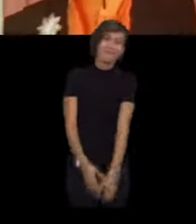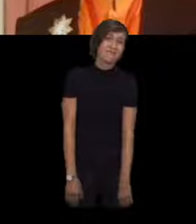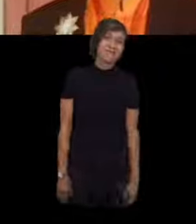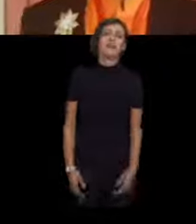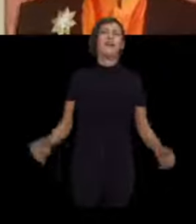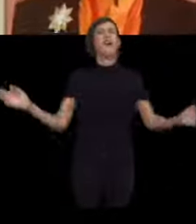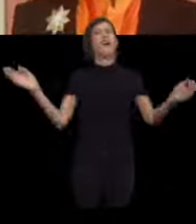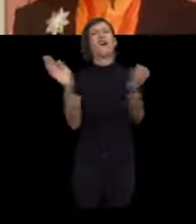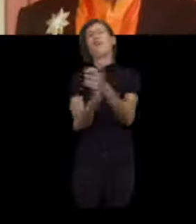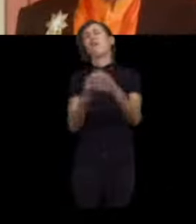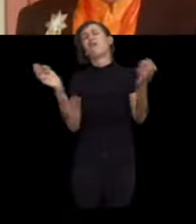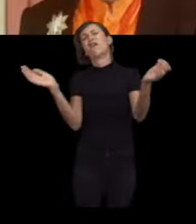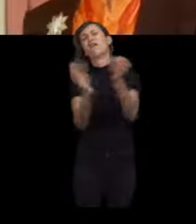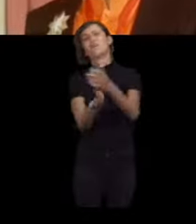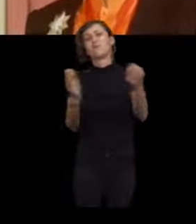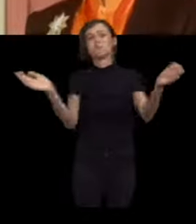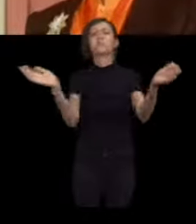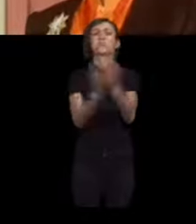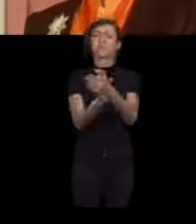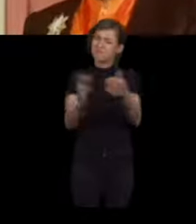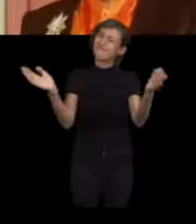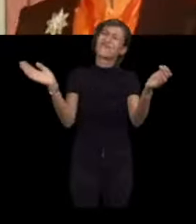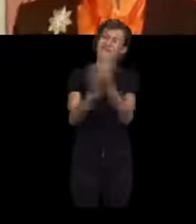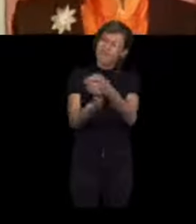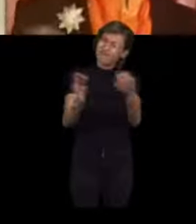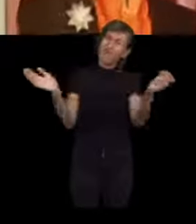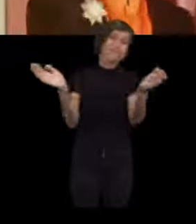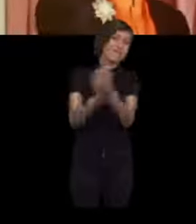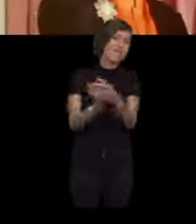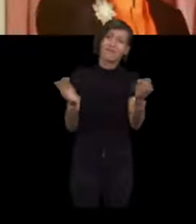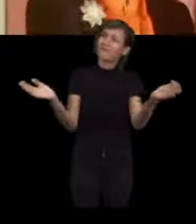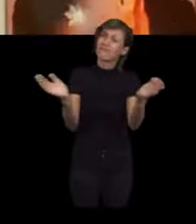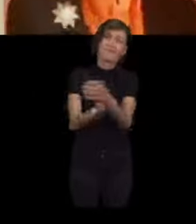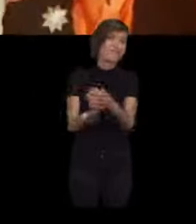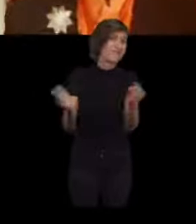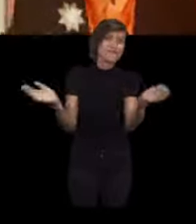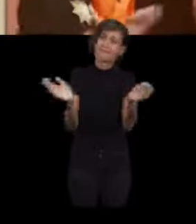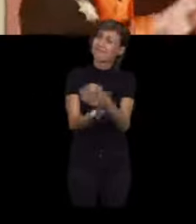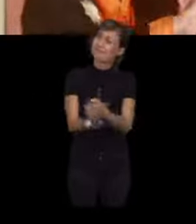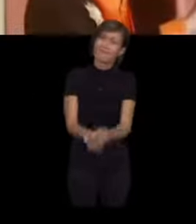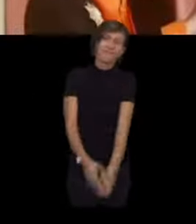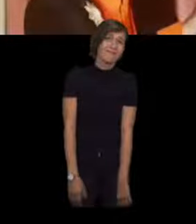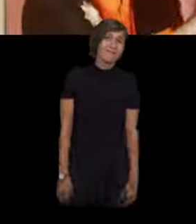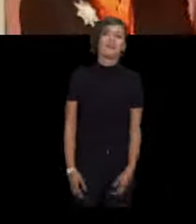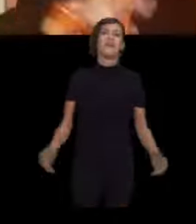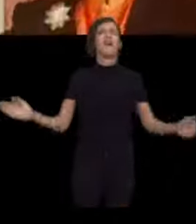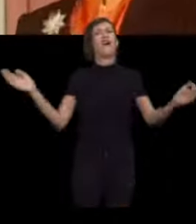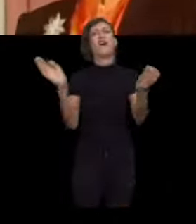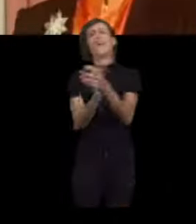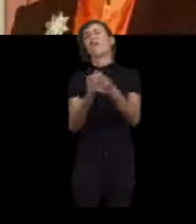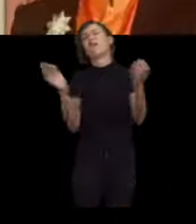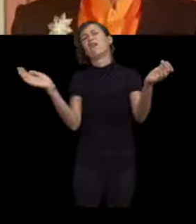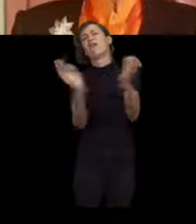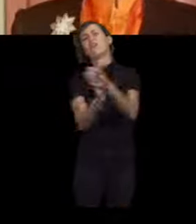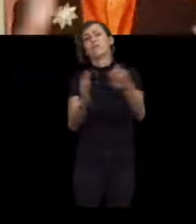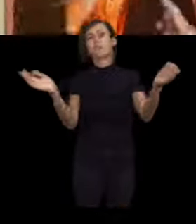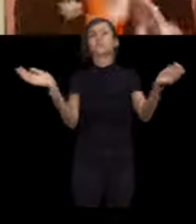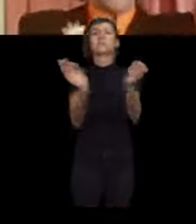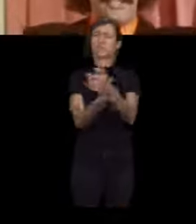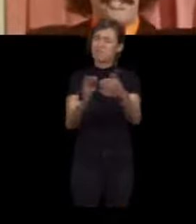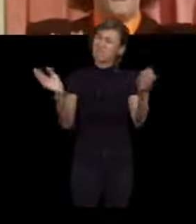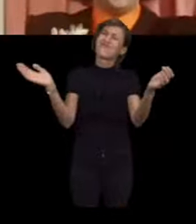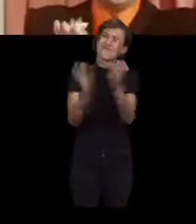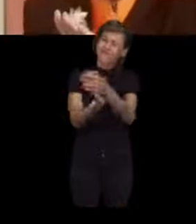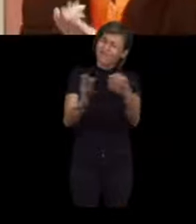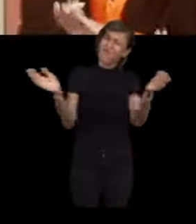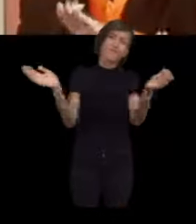Prevede catastrofi, violenza, pestilenza, guerra atomica, pezzi tanti di siluri che svolazzeranno, schegge